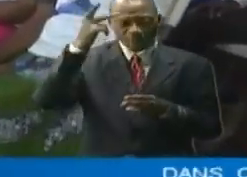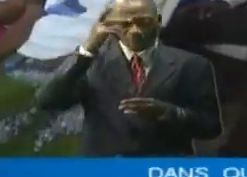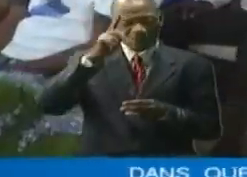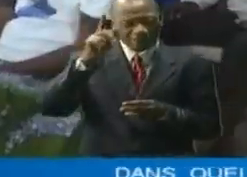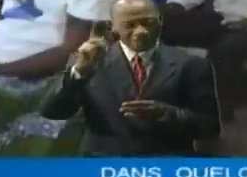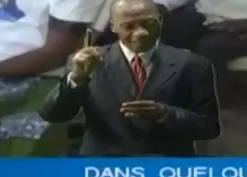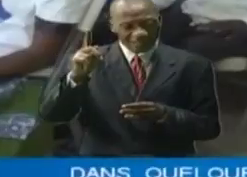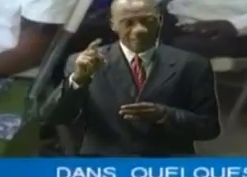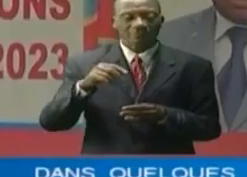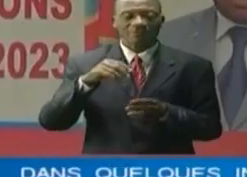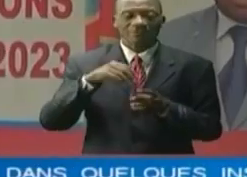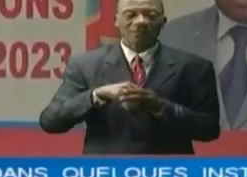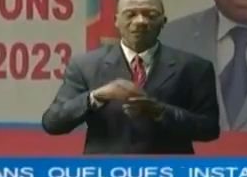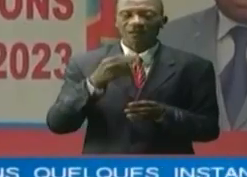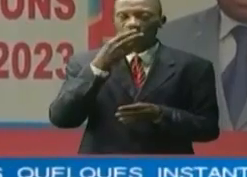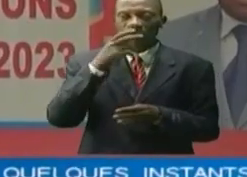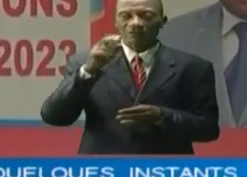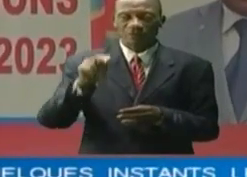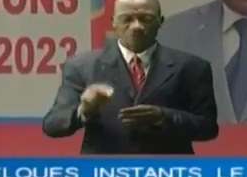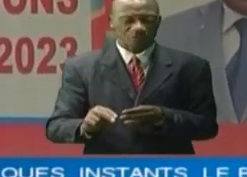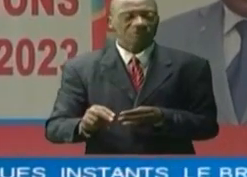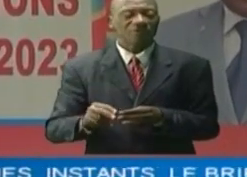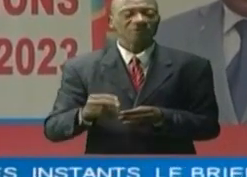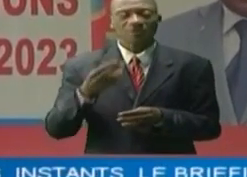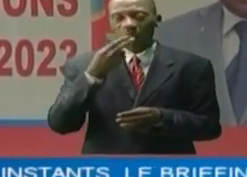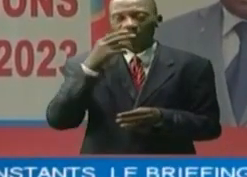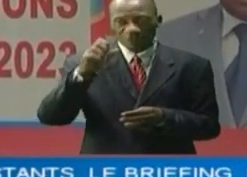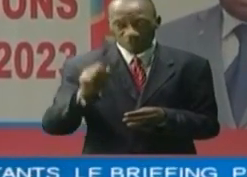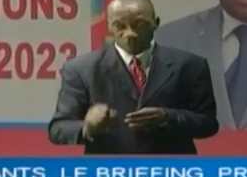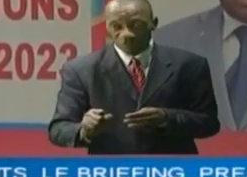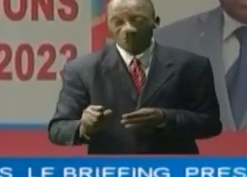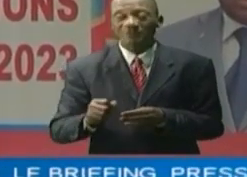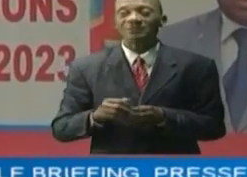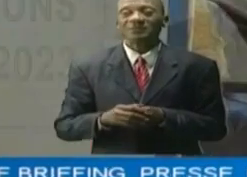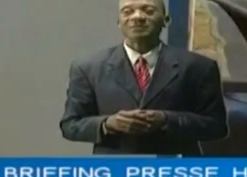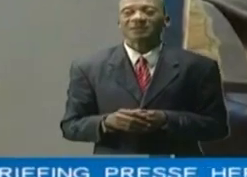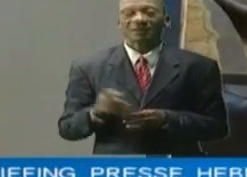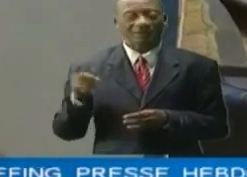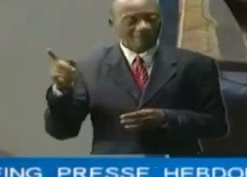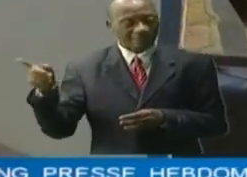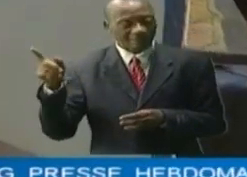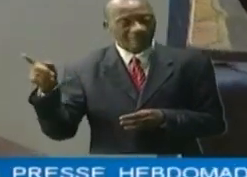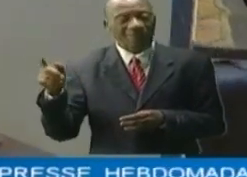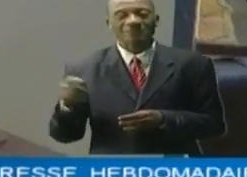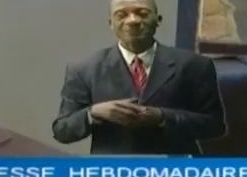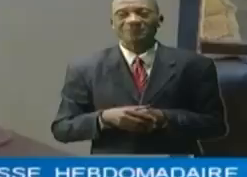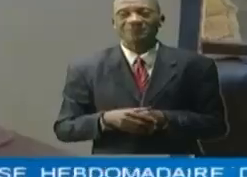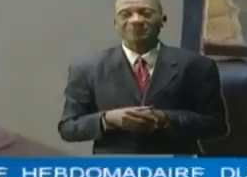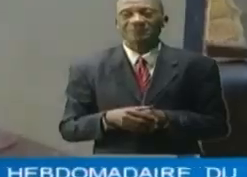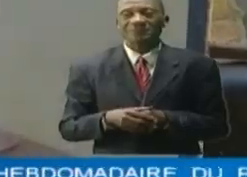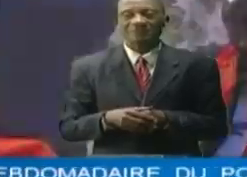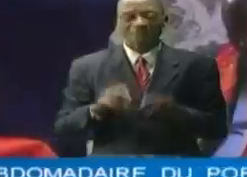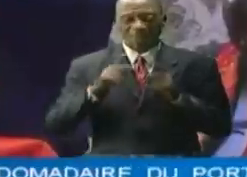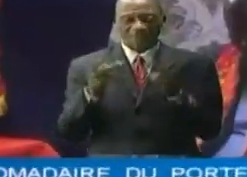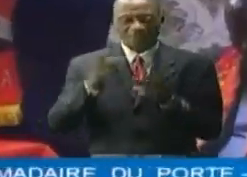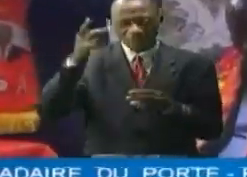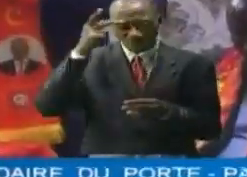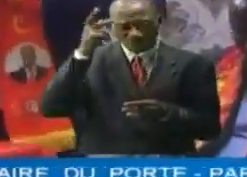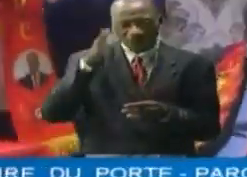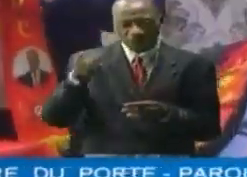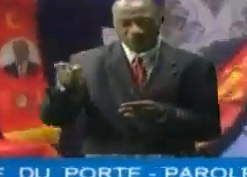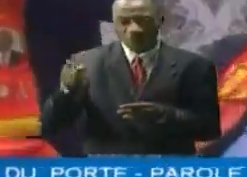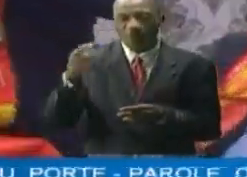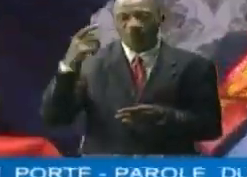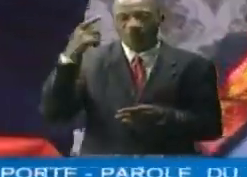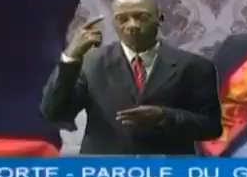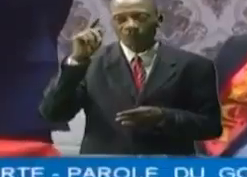l'autorité morale de ce parti, membre de l'Union sacrée de la Nation, l'honorable Baoti Lukwebo. La cérémonie a été présidée par le